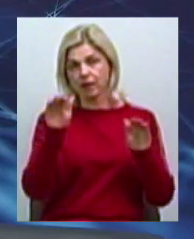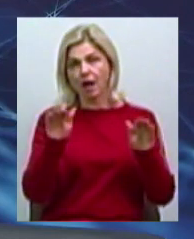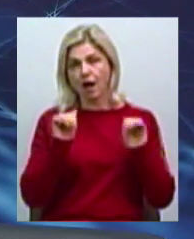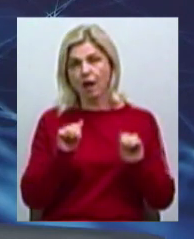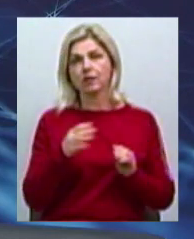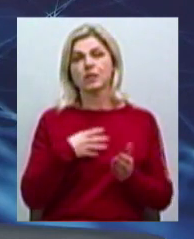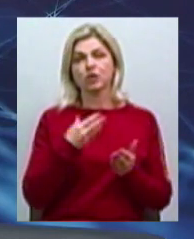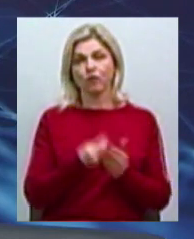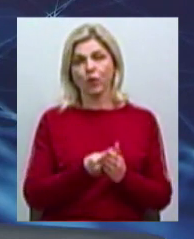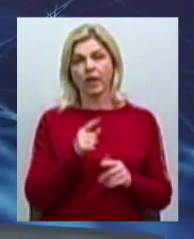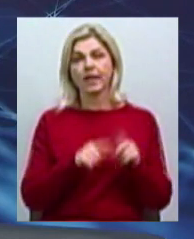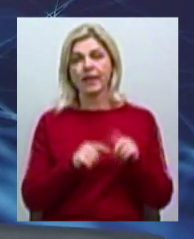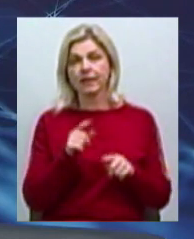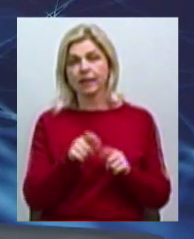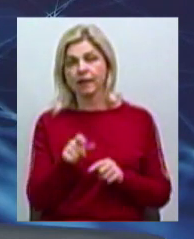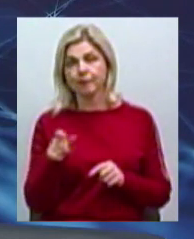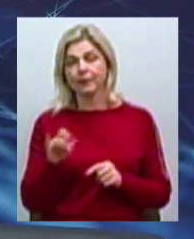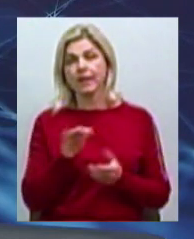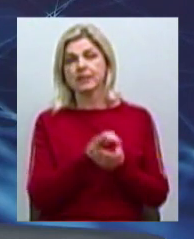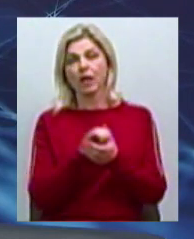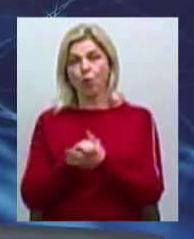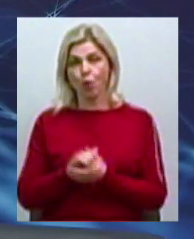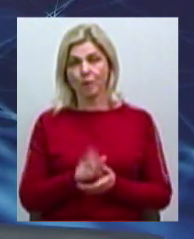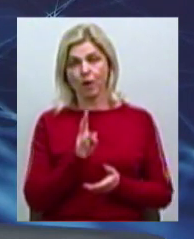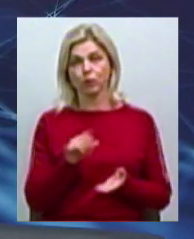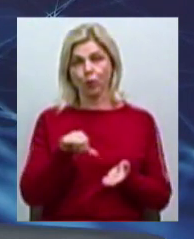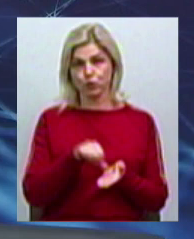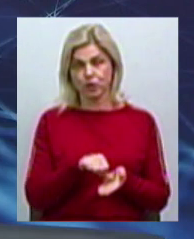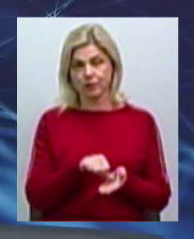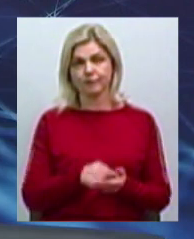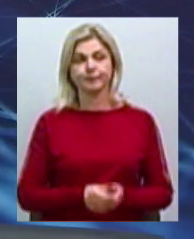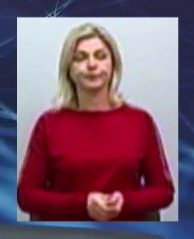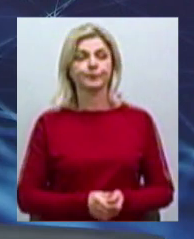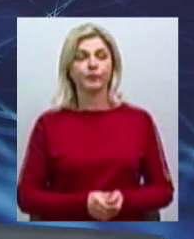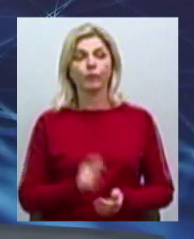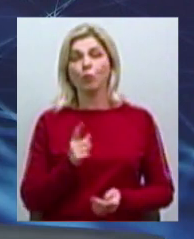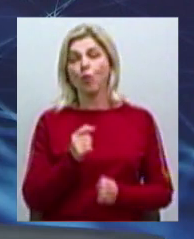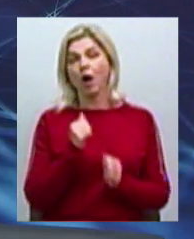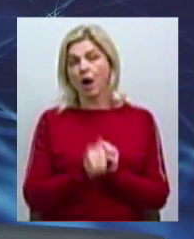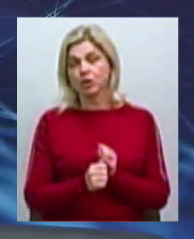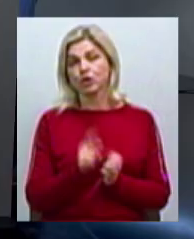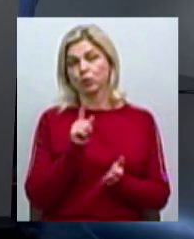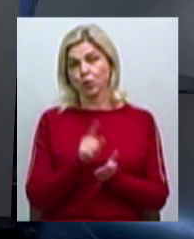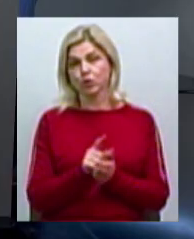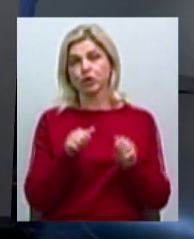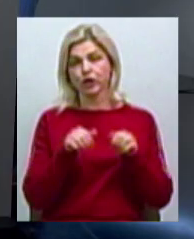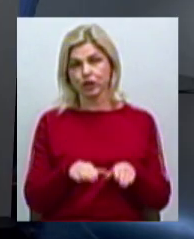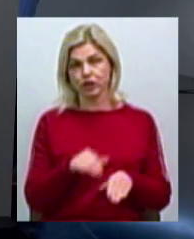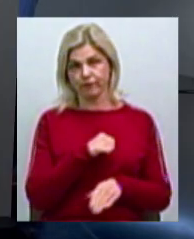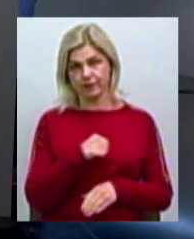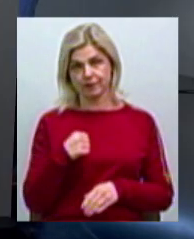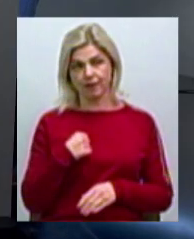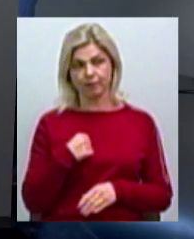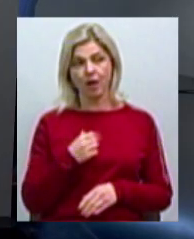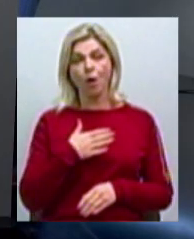всіх своїх рідних, да, і знайомих до участі, тому що кожен мав вирішувати відповідно сам.